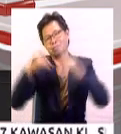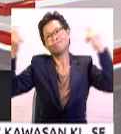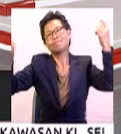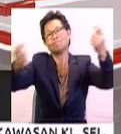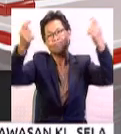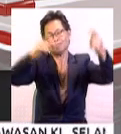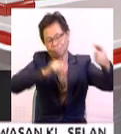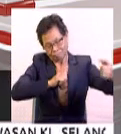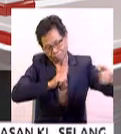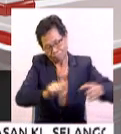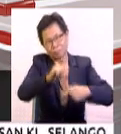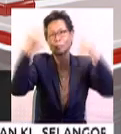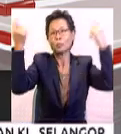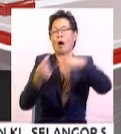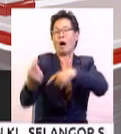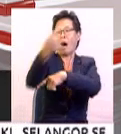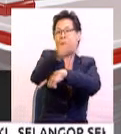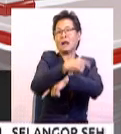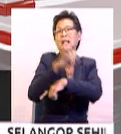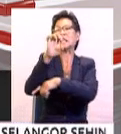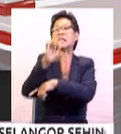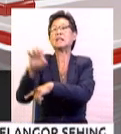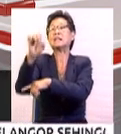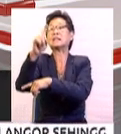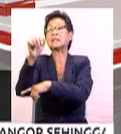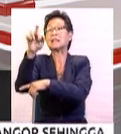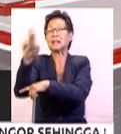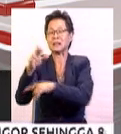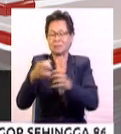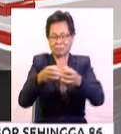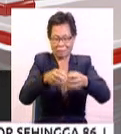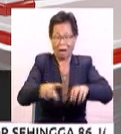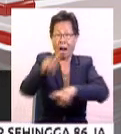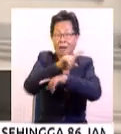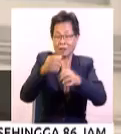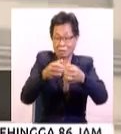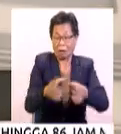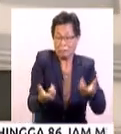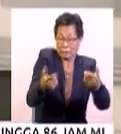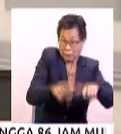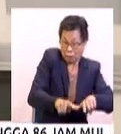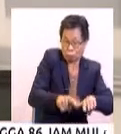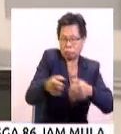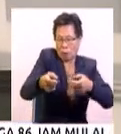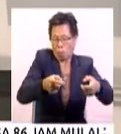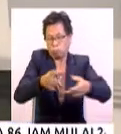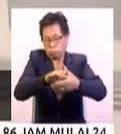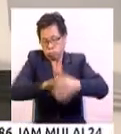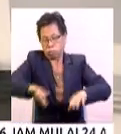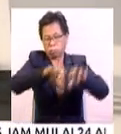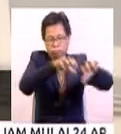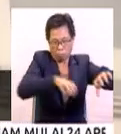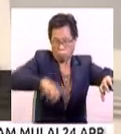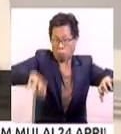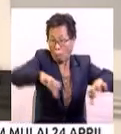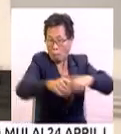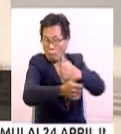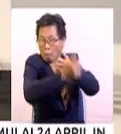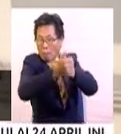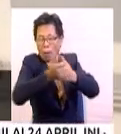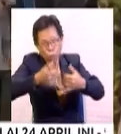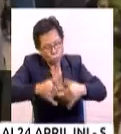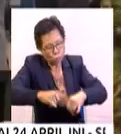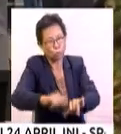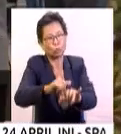upacara keagamaan sempena sambutan Hari Easter. Sejurus lepas kejadian, kawalan keselamatan dan lokasi-lokasi berisiko